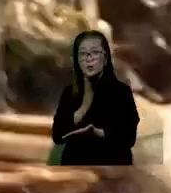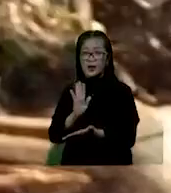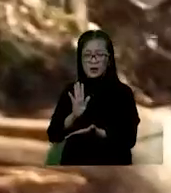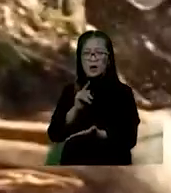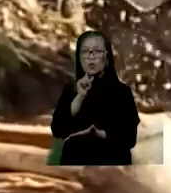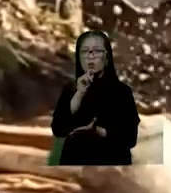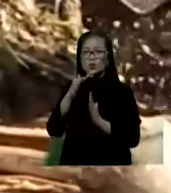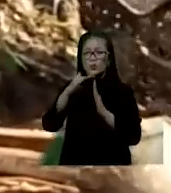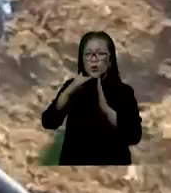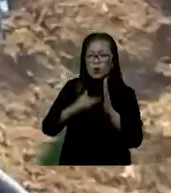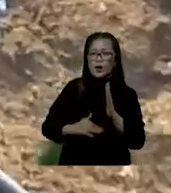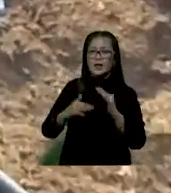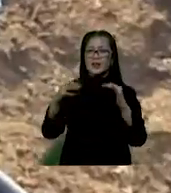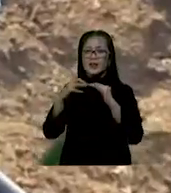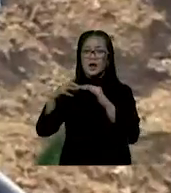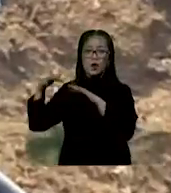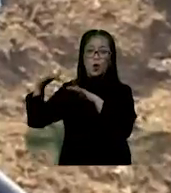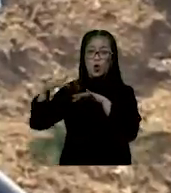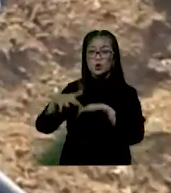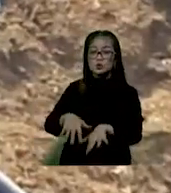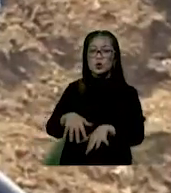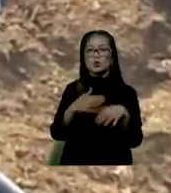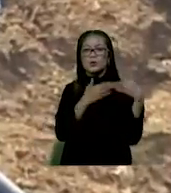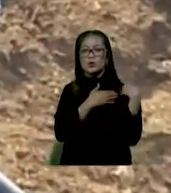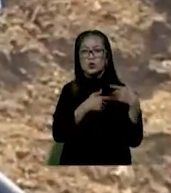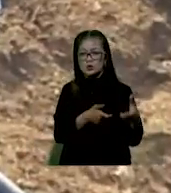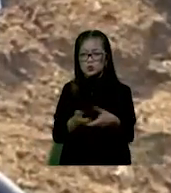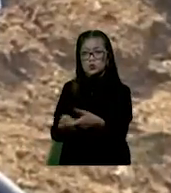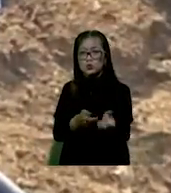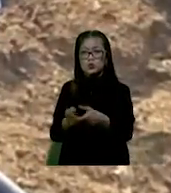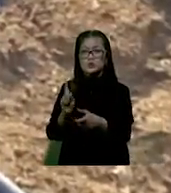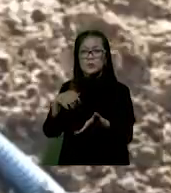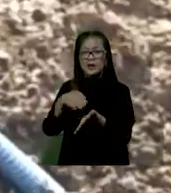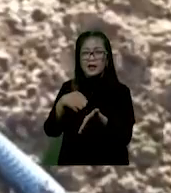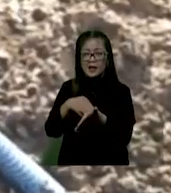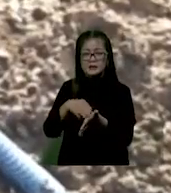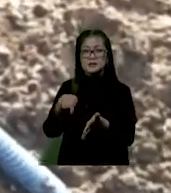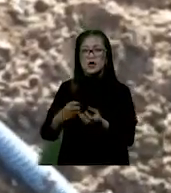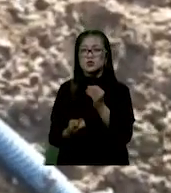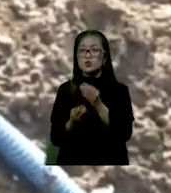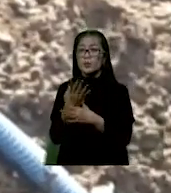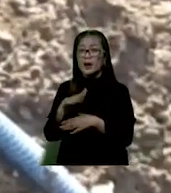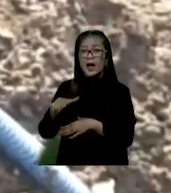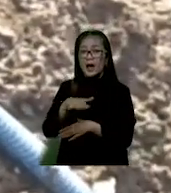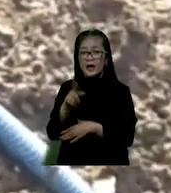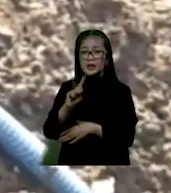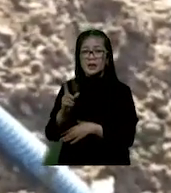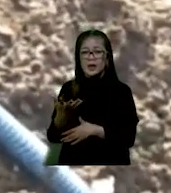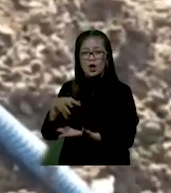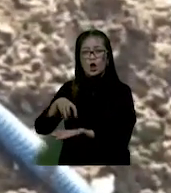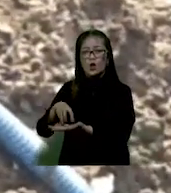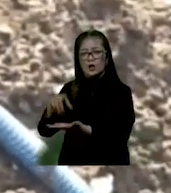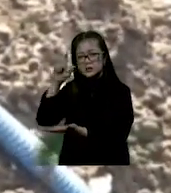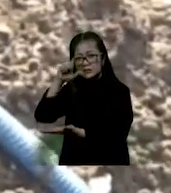Guna mengurangi longsoran tanah, petugas melakukan penyemprotan air bertekanan tinggi ke lokasi. Sumber air jauh di bawah lokasi